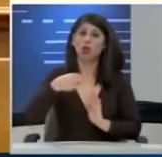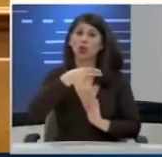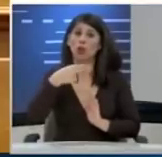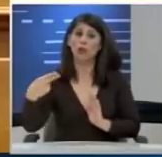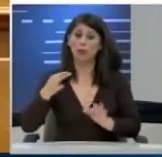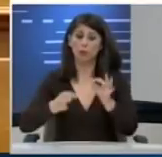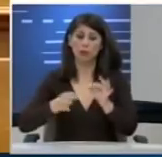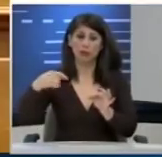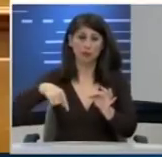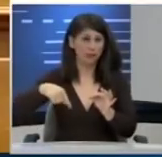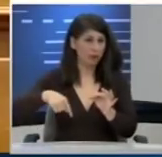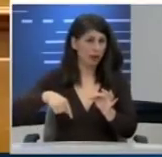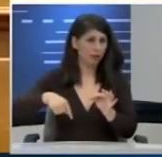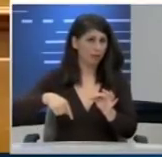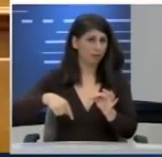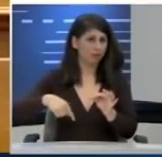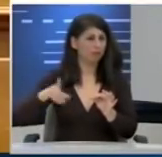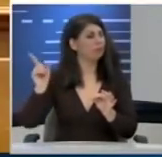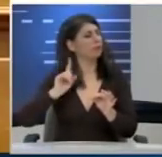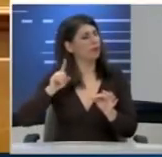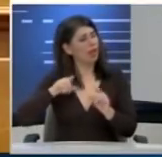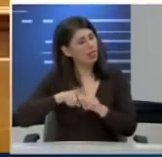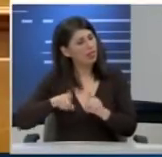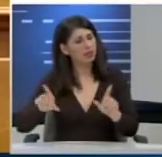συζητάμε σήμερα δεν αφορά